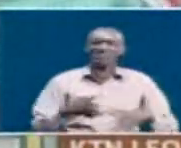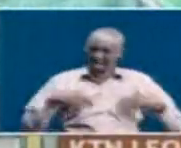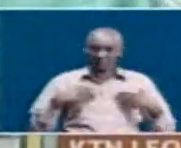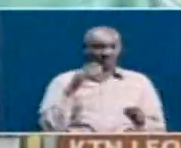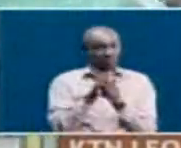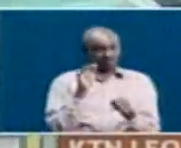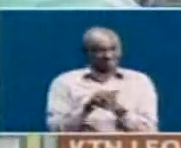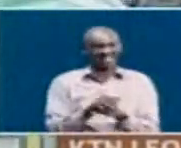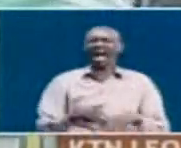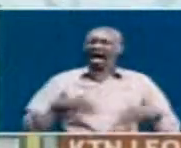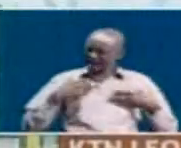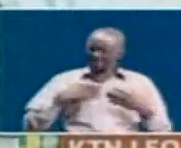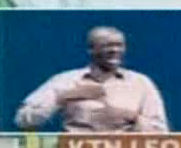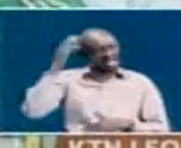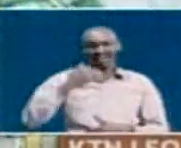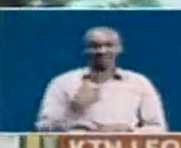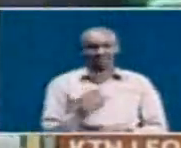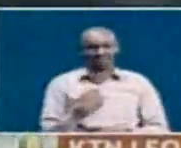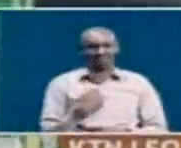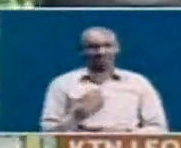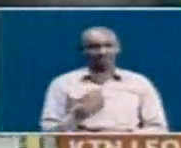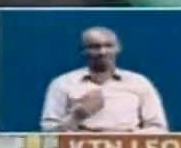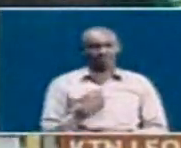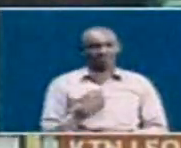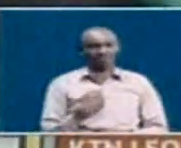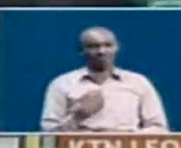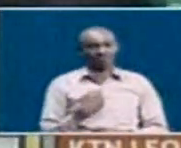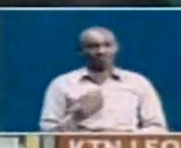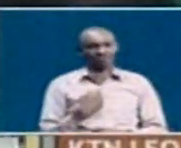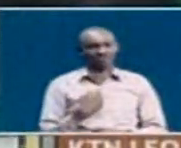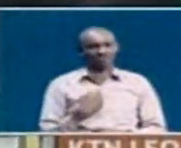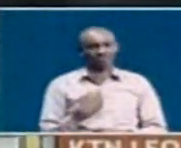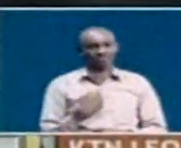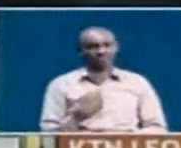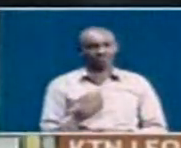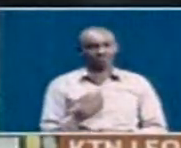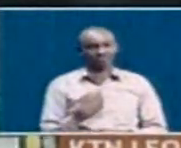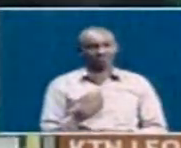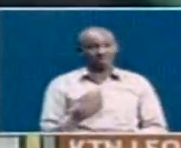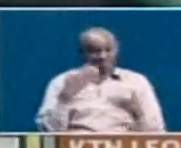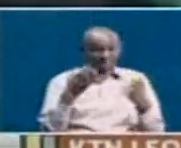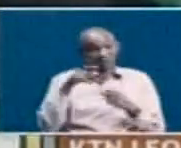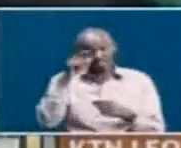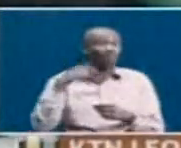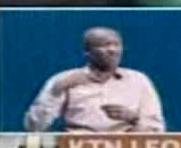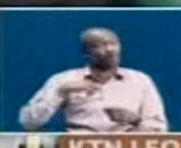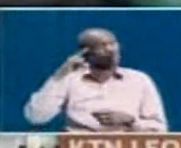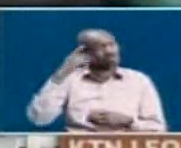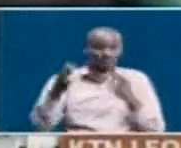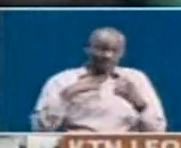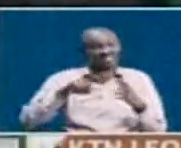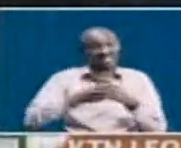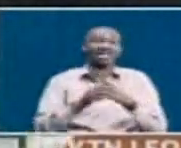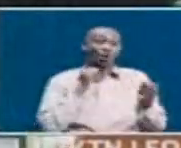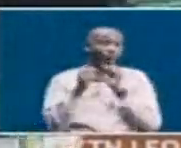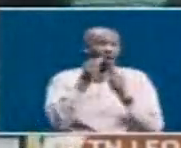sana, nimefurahia kabisa. Nimebadilika hii furaha ambayo mko nayo, labda wa Kenya wanahofia kwamba mnaweza mkaanza kurungu na kuanza kufurahi